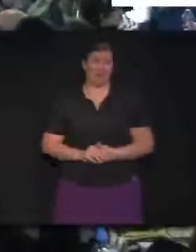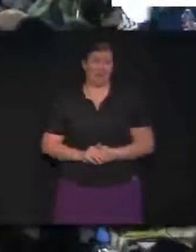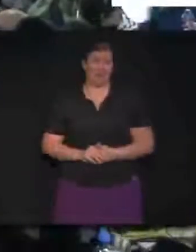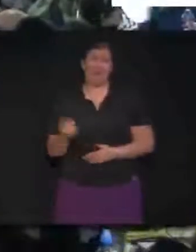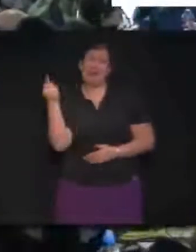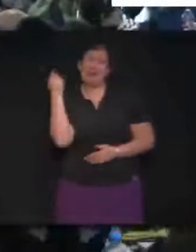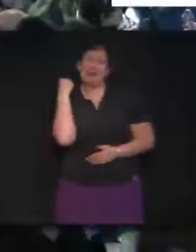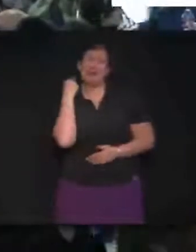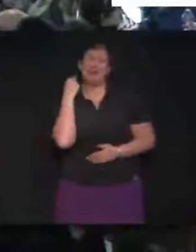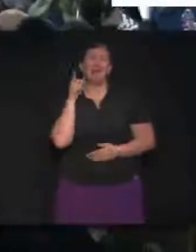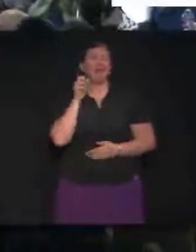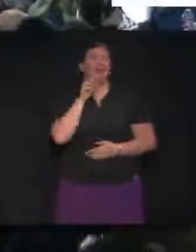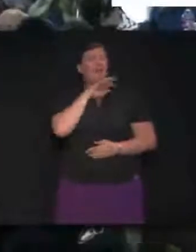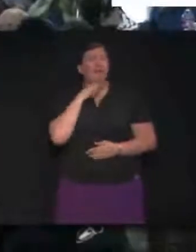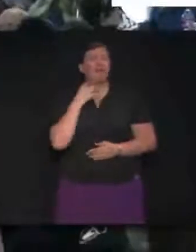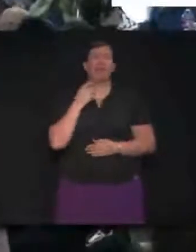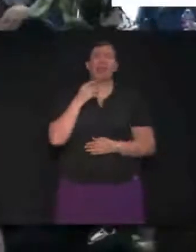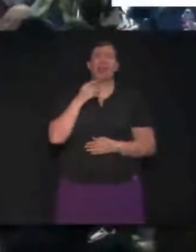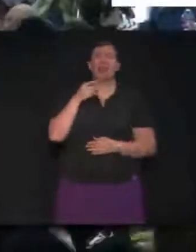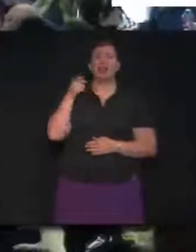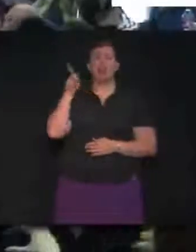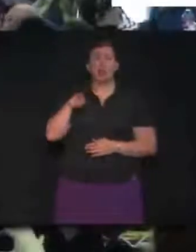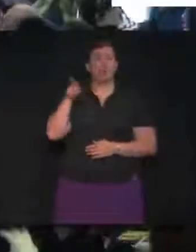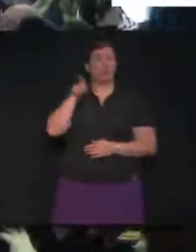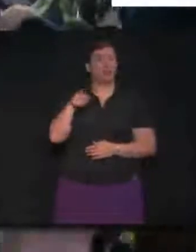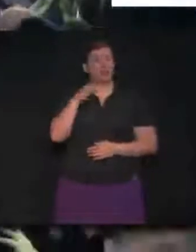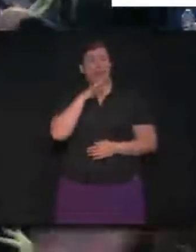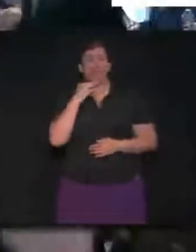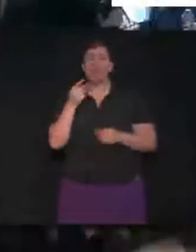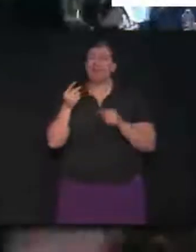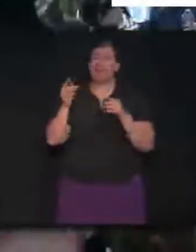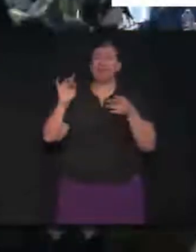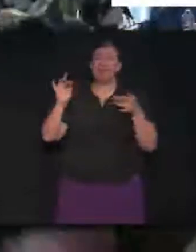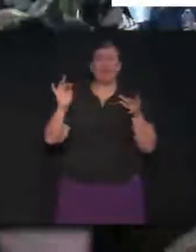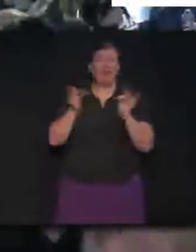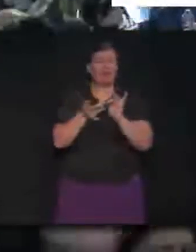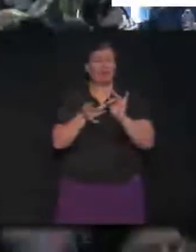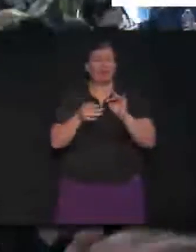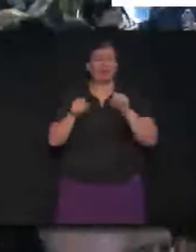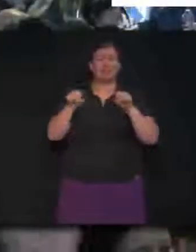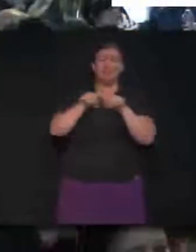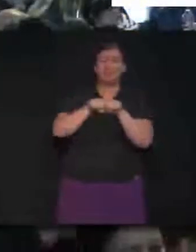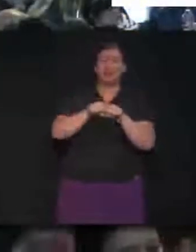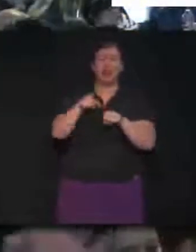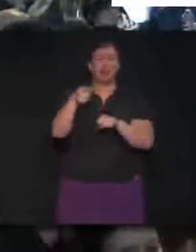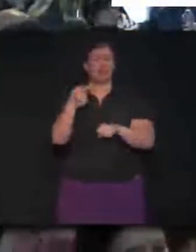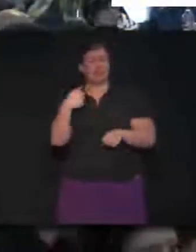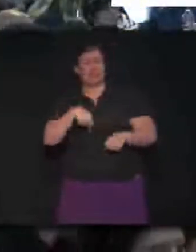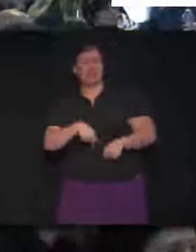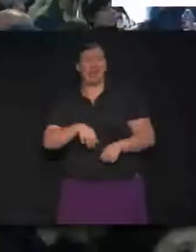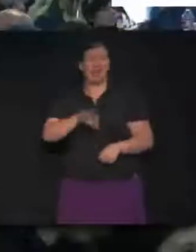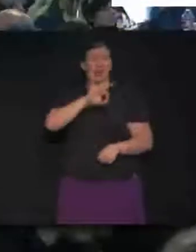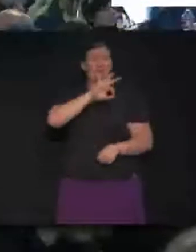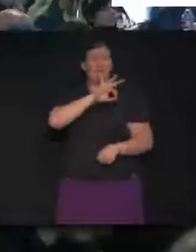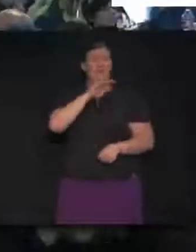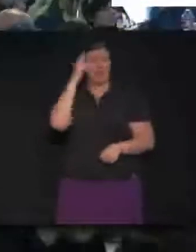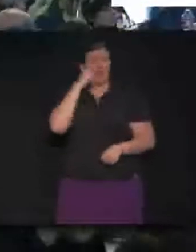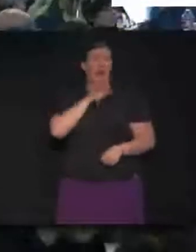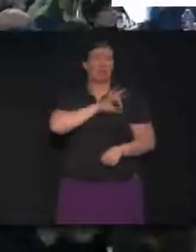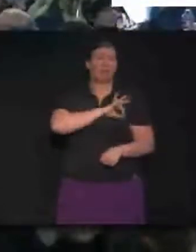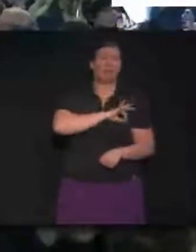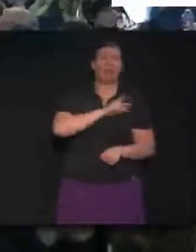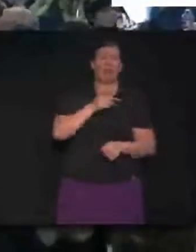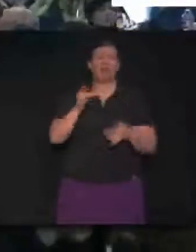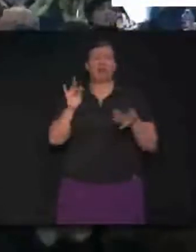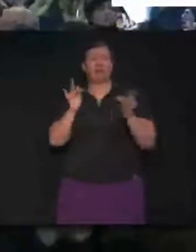seltsam im Internet partus in diese komischen Diskussion irgendwas mit wir sind im Internet Partei und wir müssen jetzt unbedingt irgendwie über Internet abstimmen oder